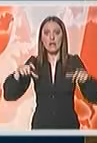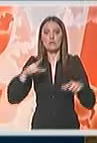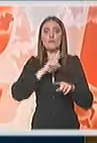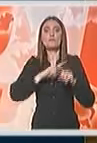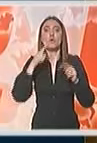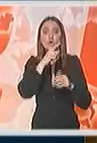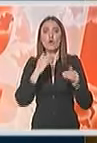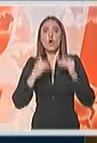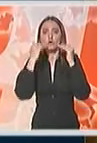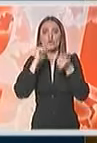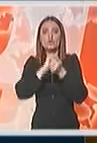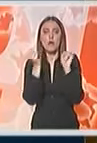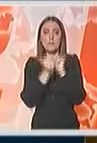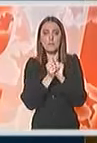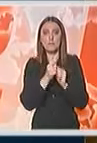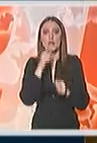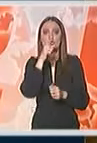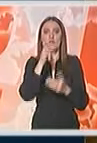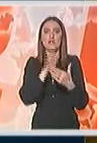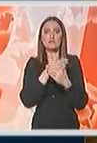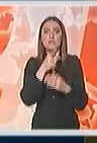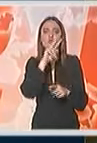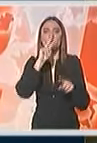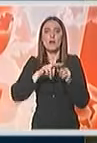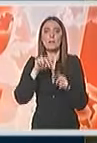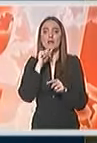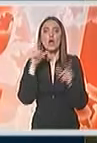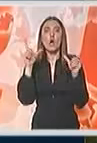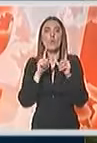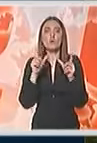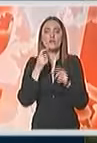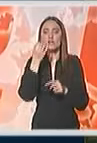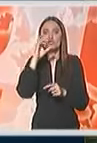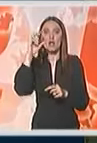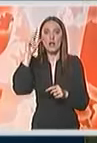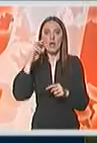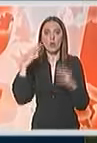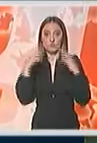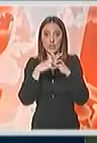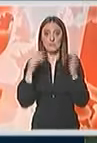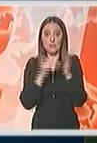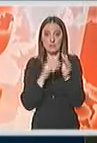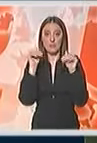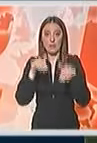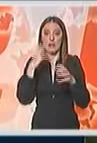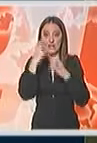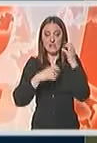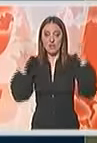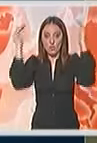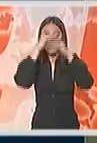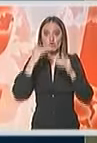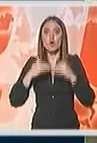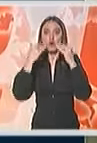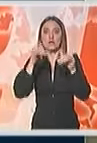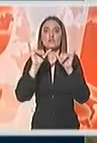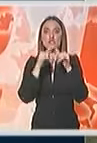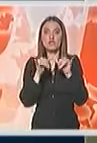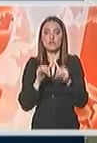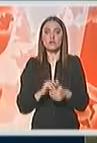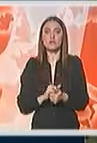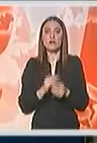Zbog toga je odložen i meč Copa Libertadores između Flamenga i Universidad de Chilea. Utakmica koja je trebalo da se odigra u sredu uveče odložena je za